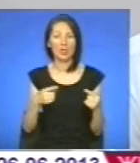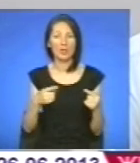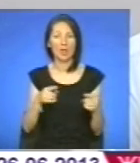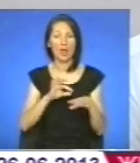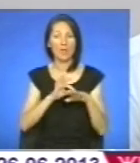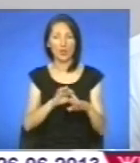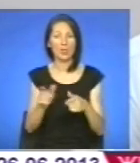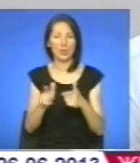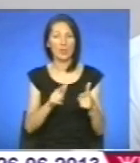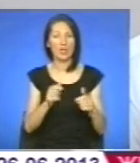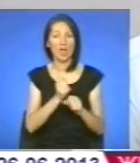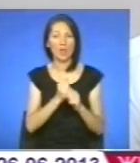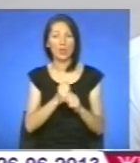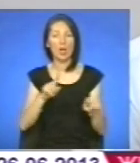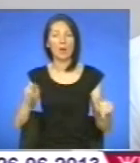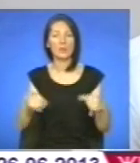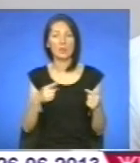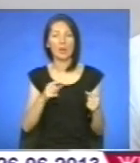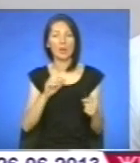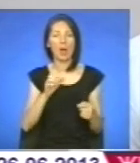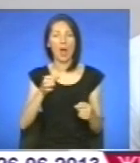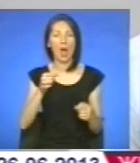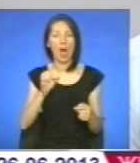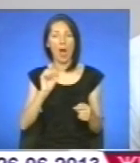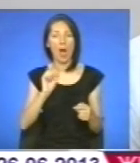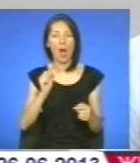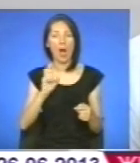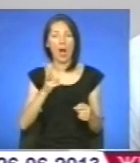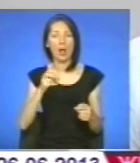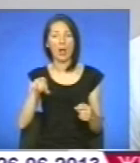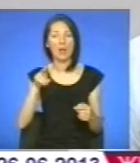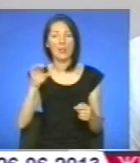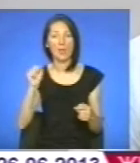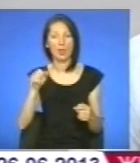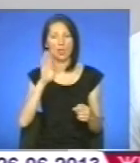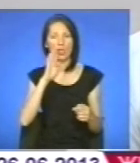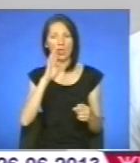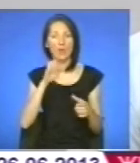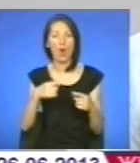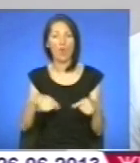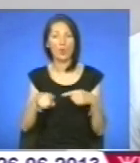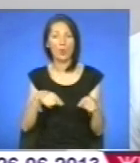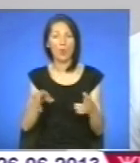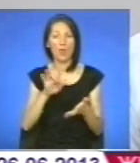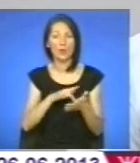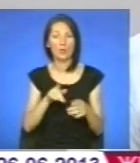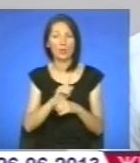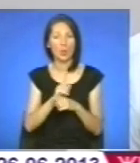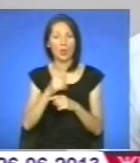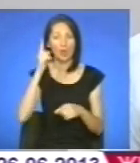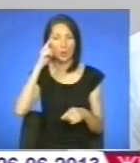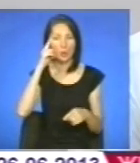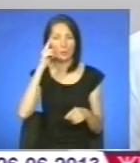ведется подготовительная работа по созданию Академии женского футбола в месте Тернополя. И думаем, что как